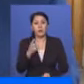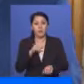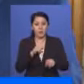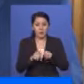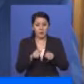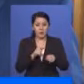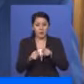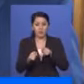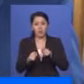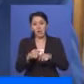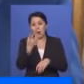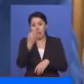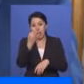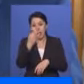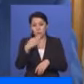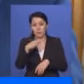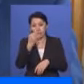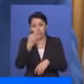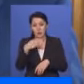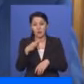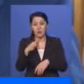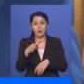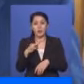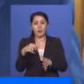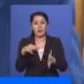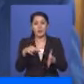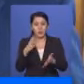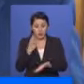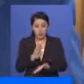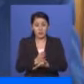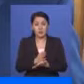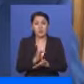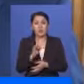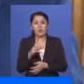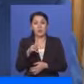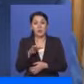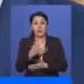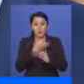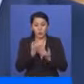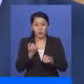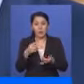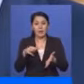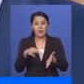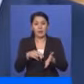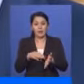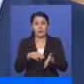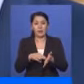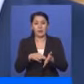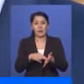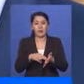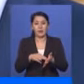жаңағы аптекаларда дәрі-дәрмектің бар жоғы. Сосын бағалары. Дәрі кезет